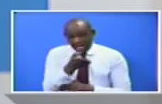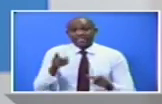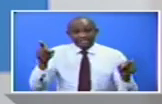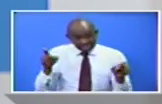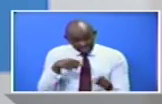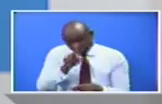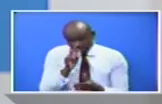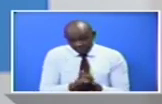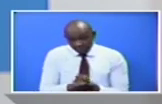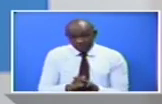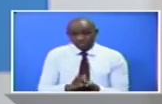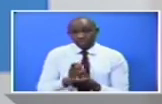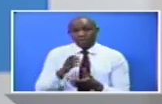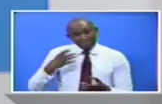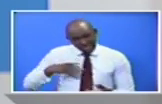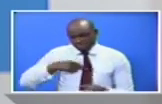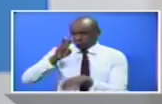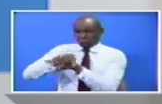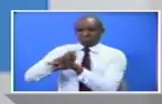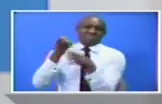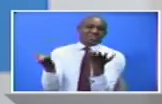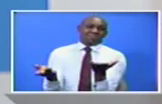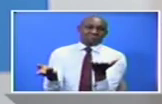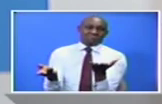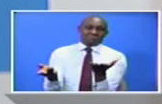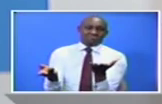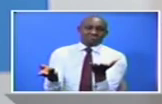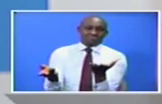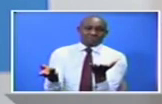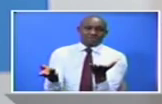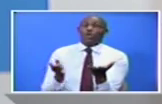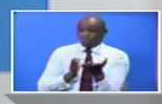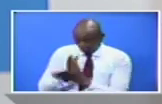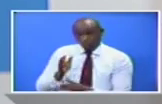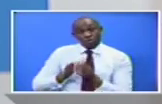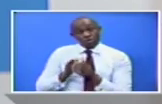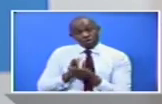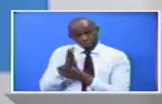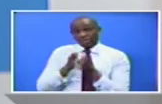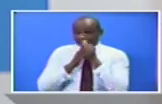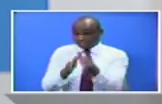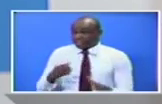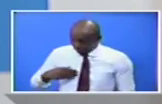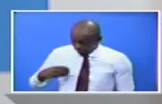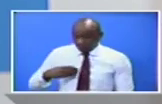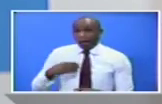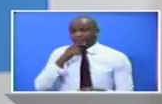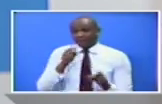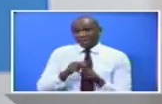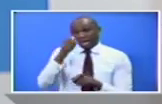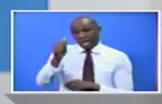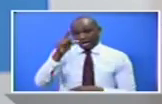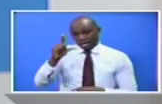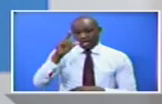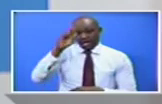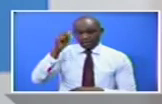wenye wameonekana ni kama si wafanyikazi, na kupitia uongozi wa ndugu Albert Njeru katika